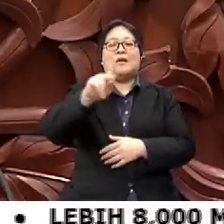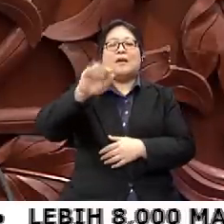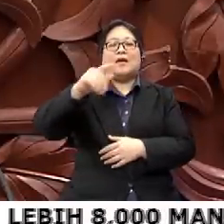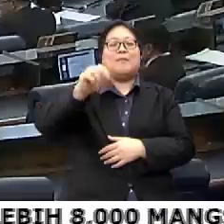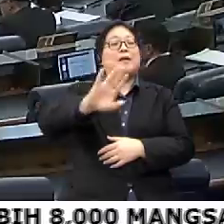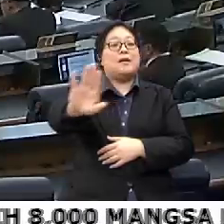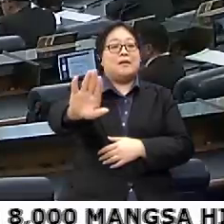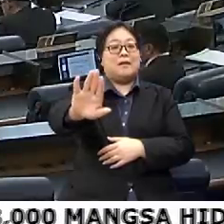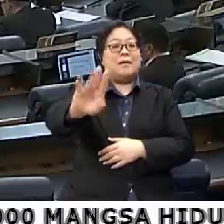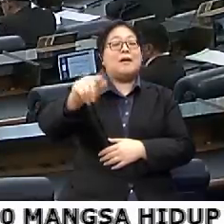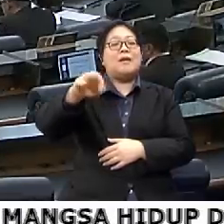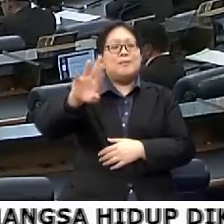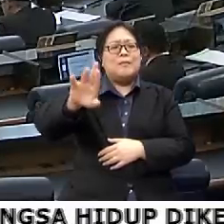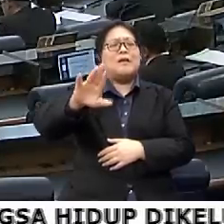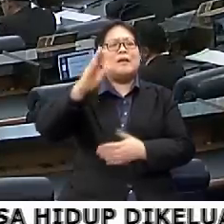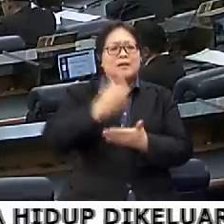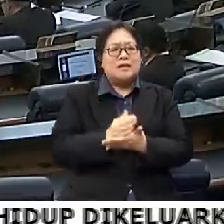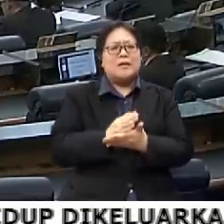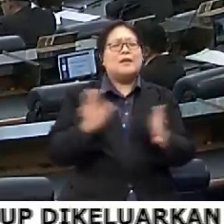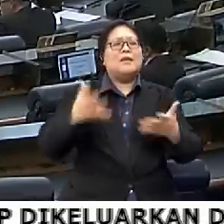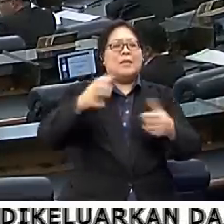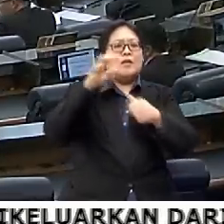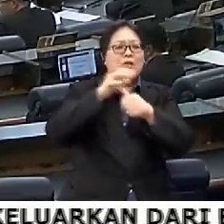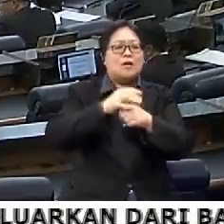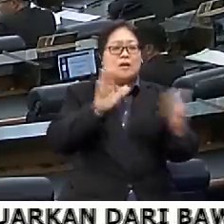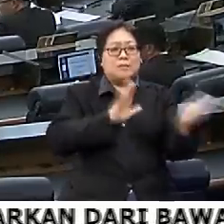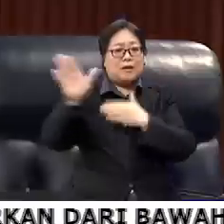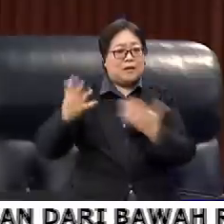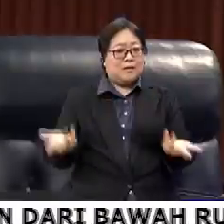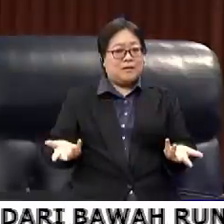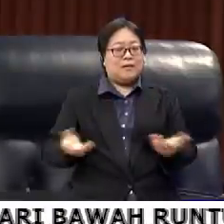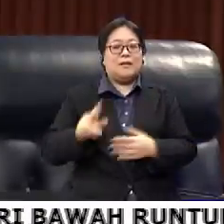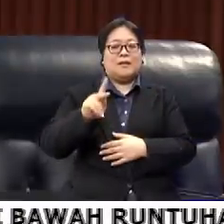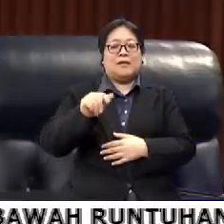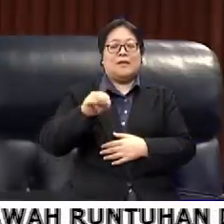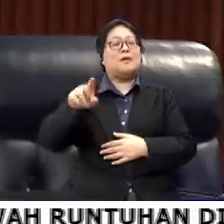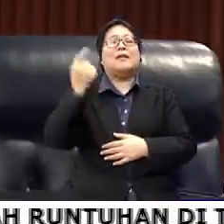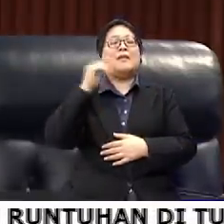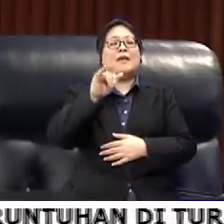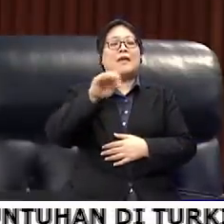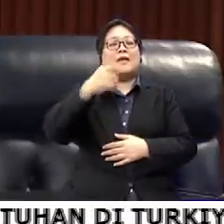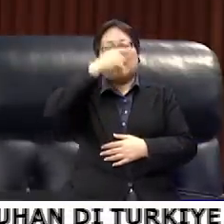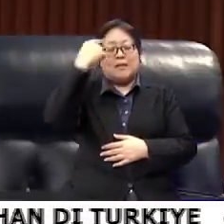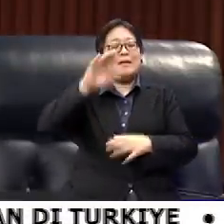lepas Kampa. Hantam. Kampar bucak. Hantam nak lari. Tadi Aitam cakap